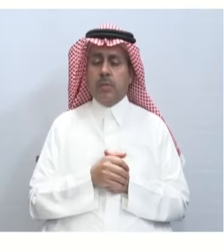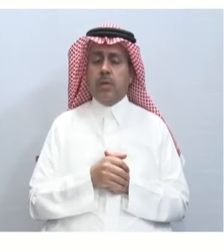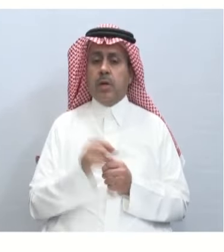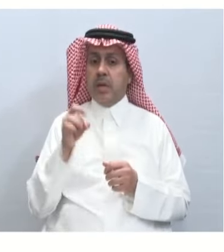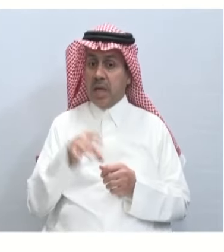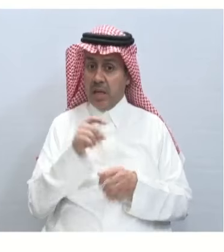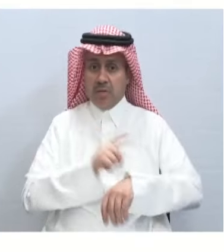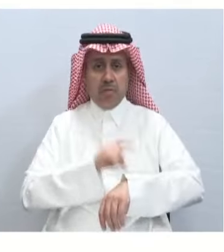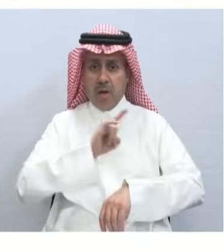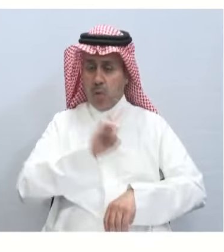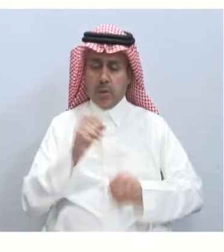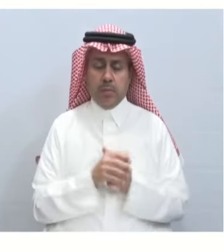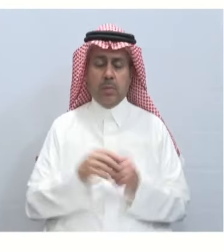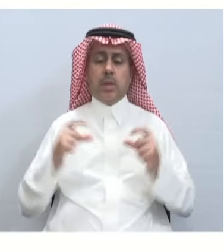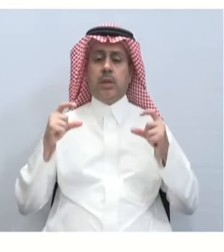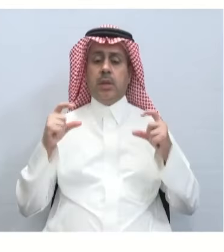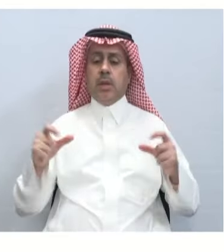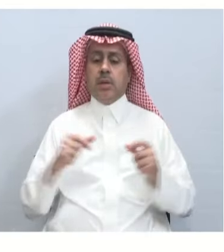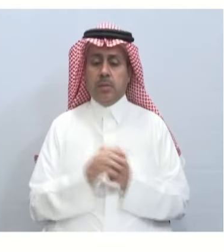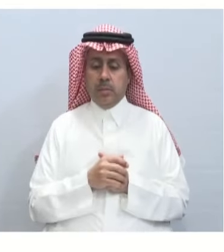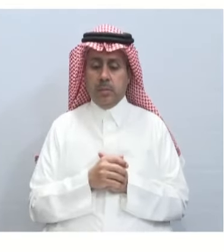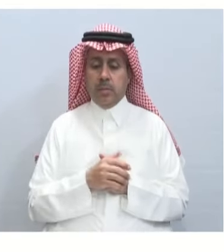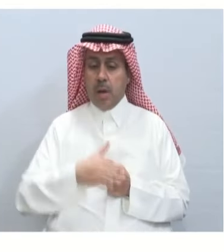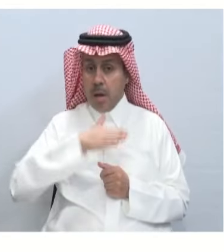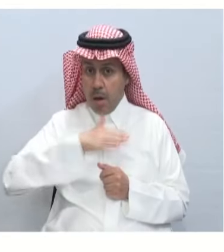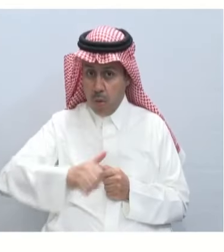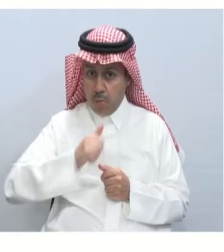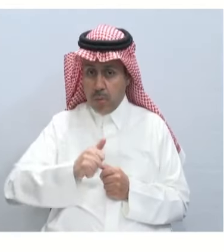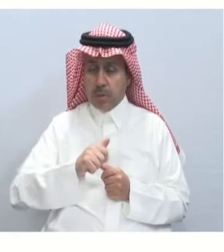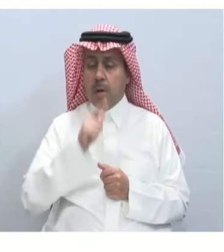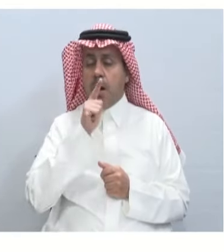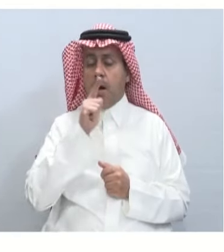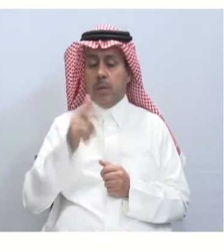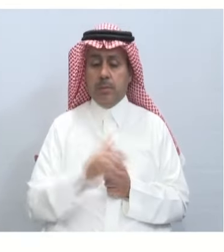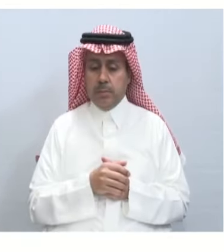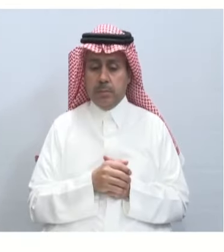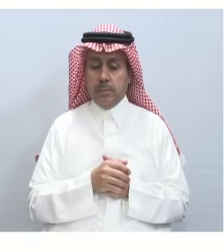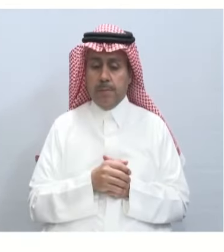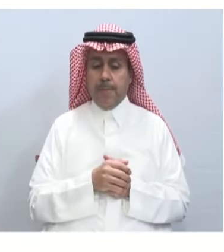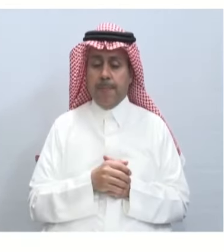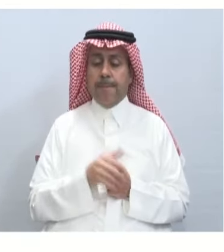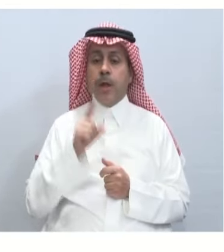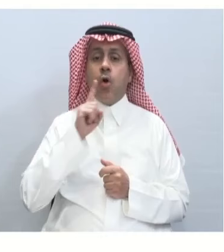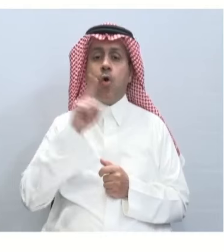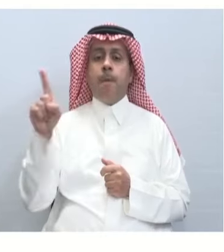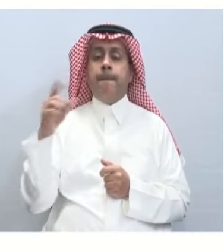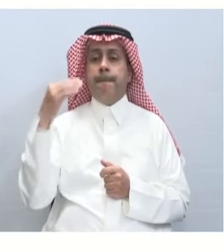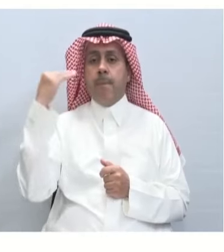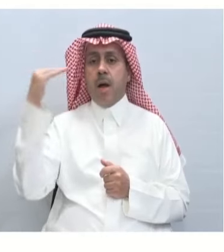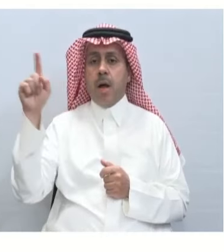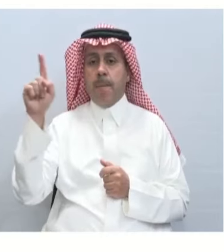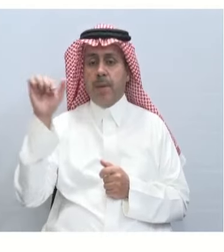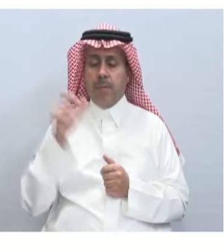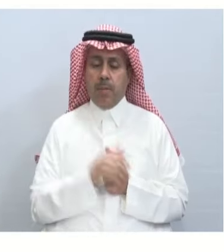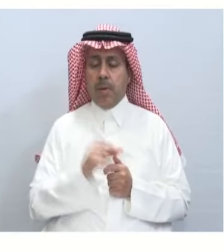وقته والدليل عليه بقول النبي صلى الله عليه وسلم لام حبيبه ان